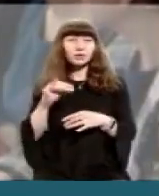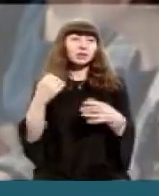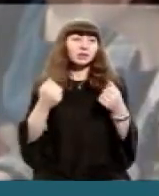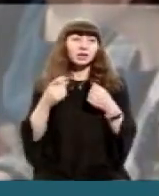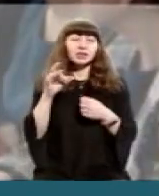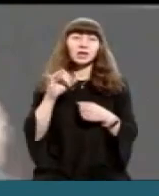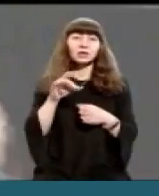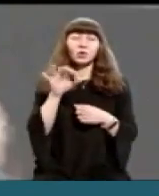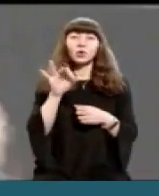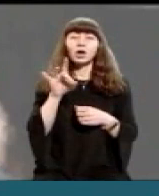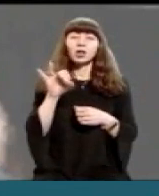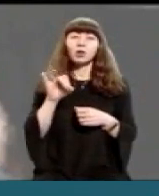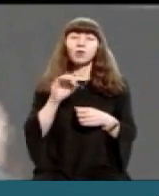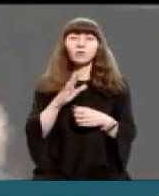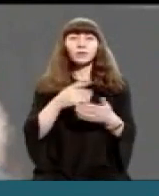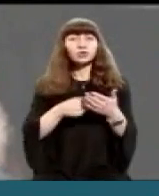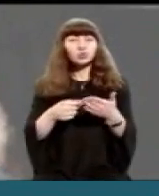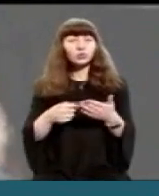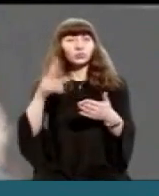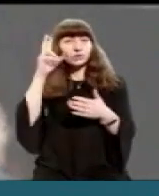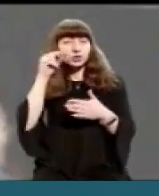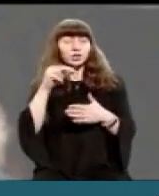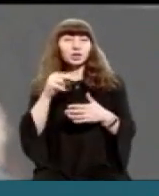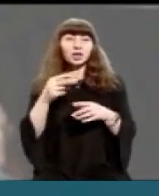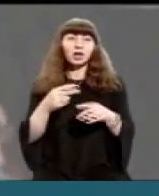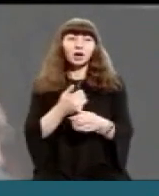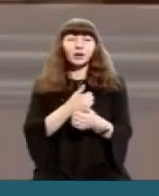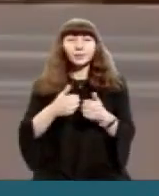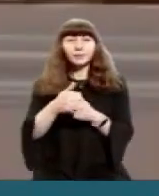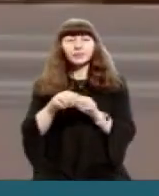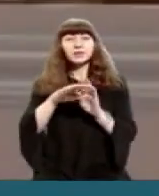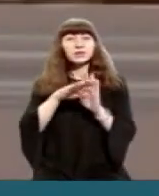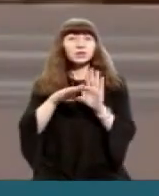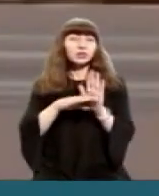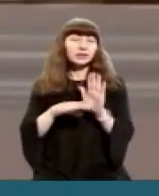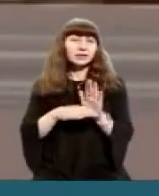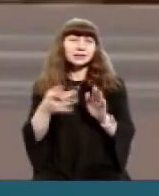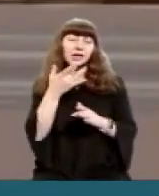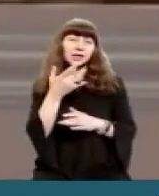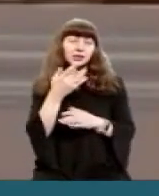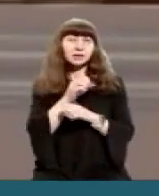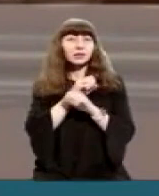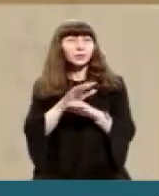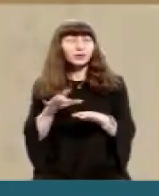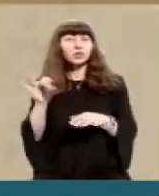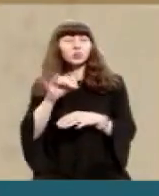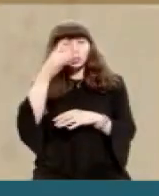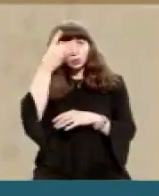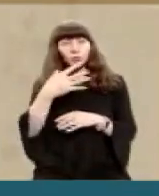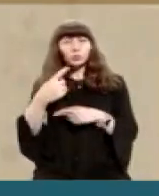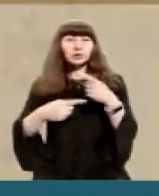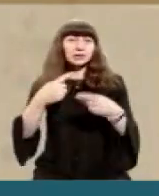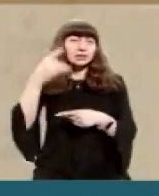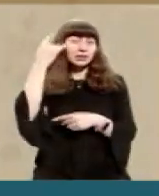руководителя Асхата Уралова, глава правительства подчеркнул, что в числе приоритетных задач ведомства – сохранение и популяризация историко-культурного